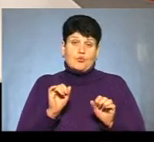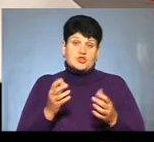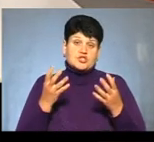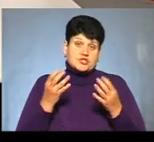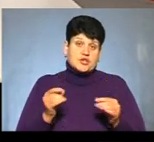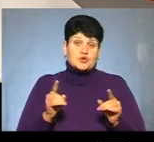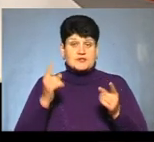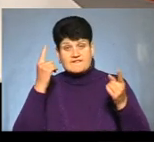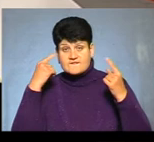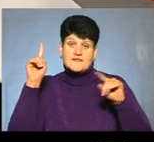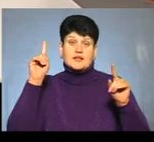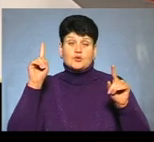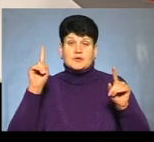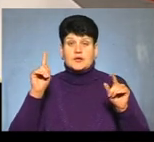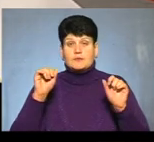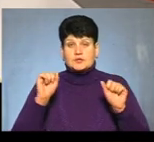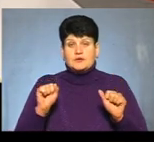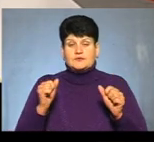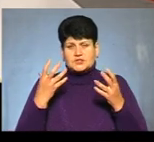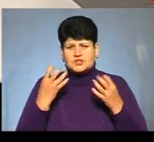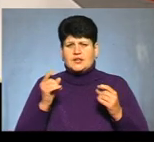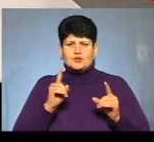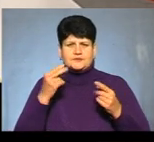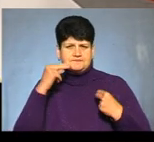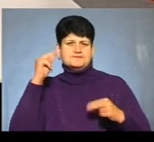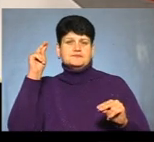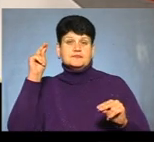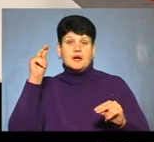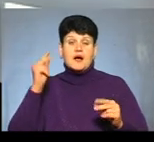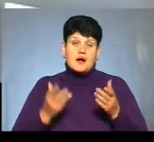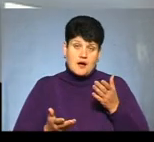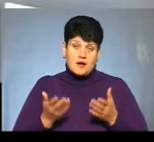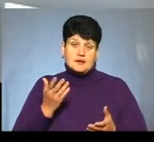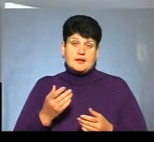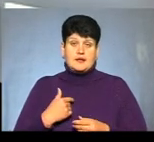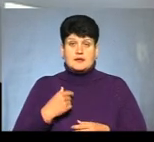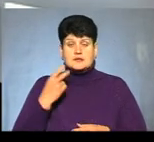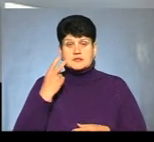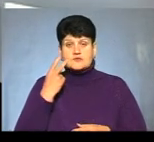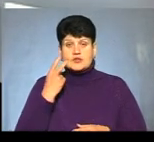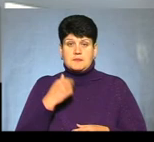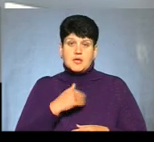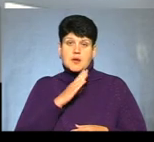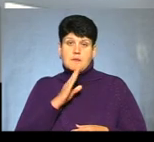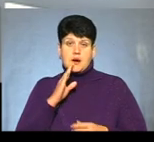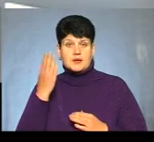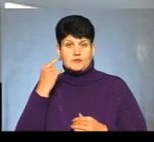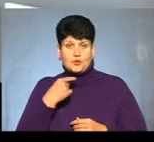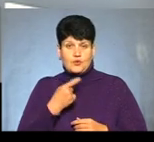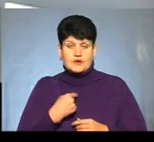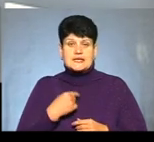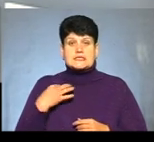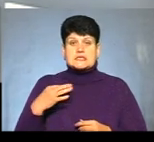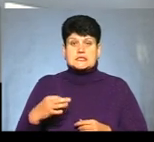Хотілося, може, щось ще видумати, знаєте, завжди, коли добре, то хочеться ще ліпше, але я завжди, мені мама